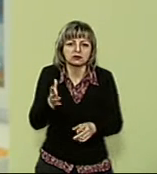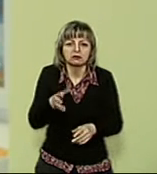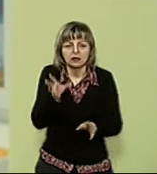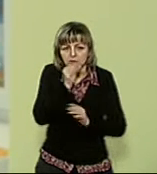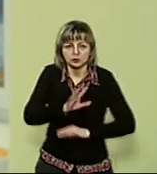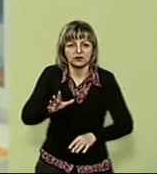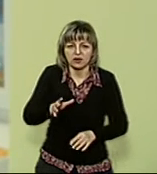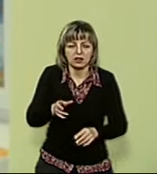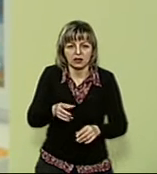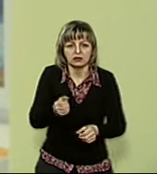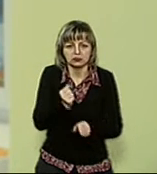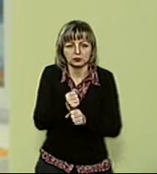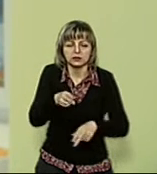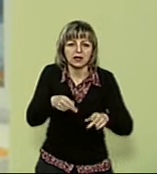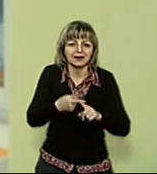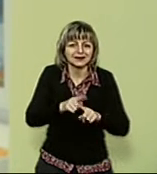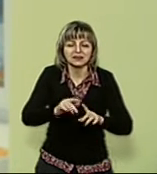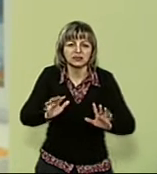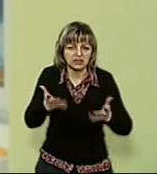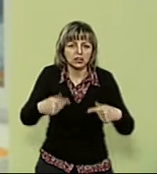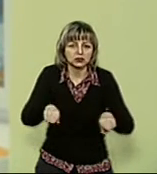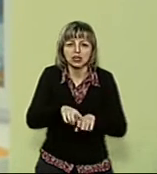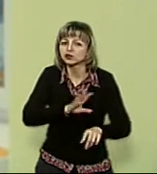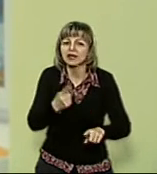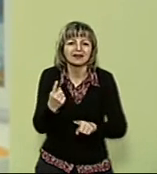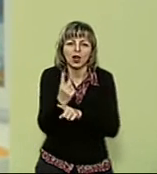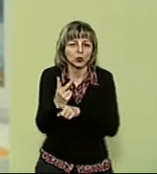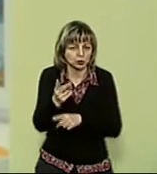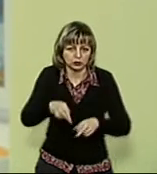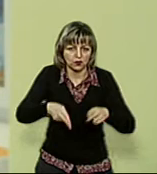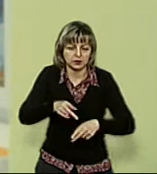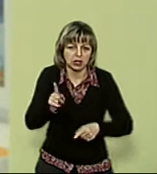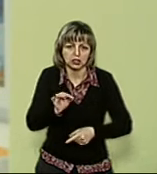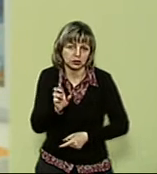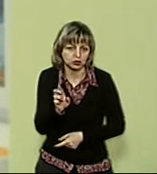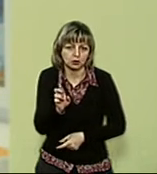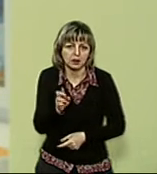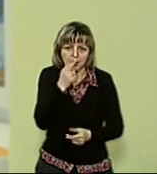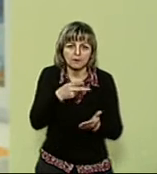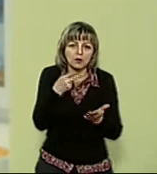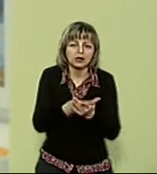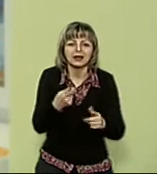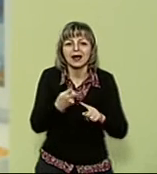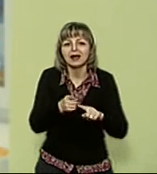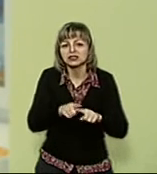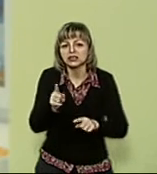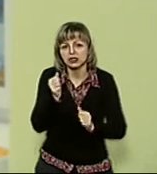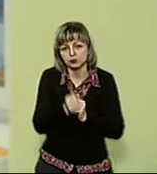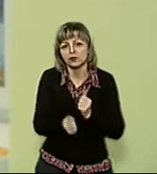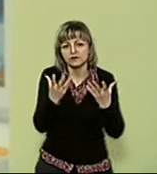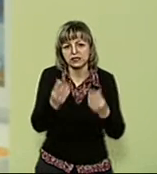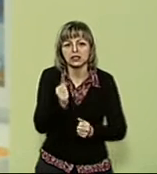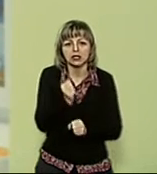це треба зробити так, щоб це була не одноразова операція для того, щоб воно показати, а для того, щоб це була повсякденна